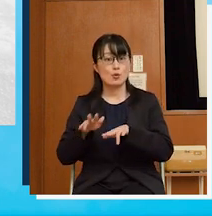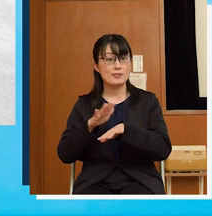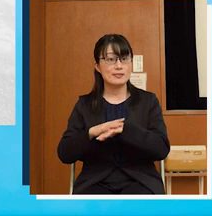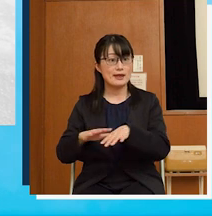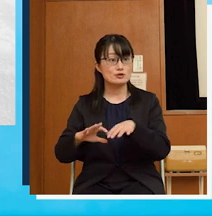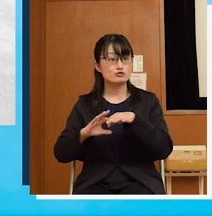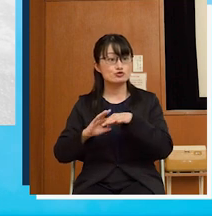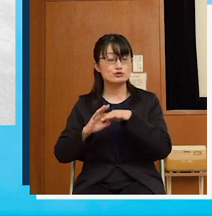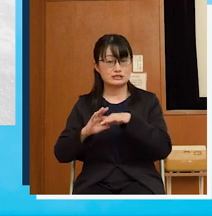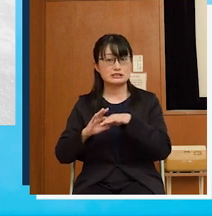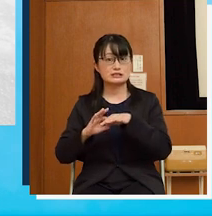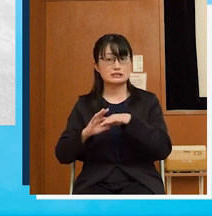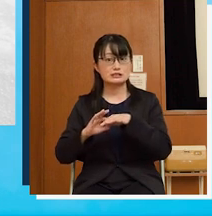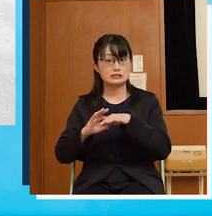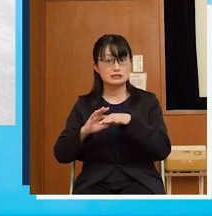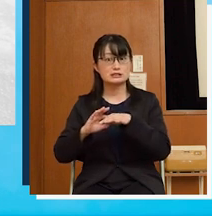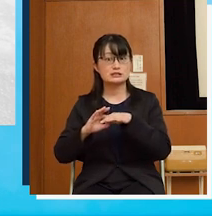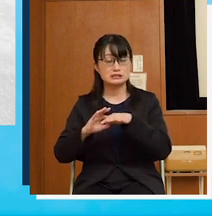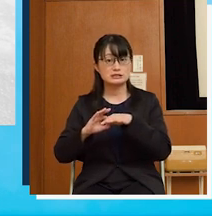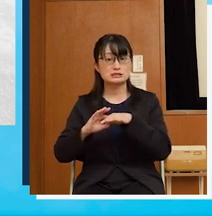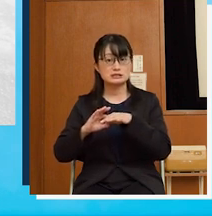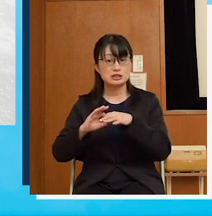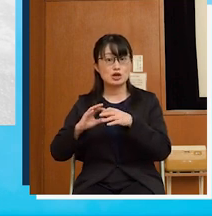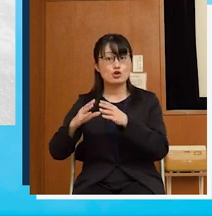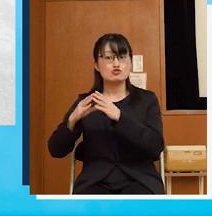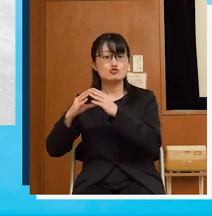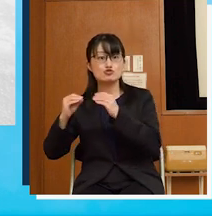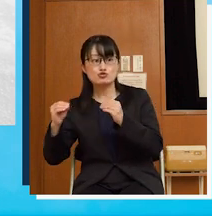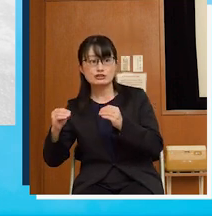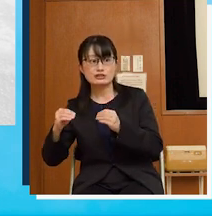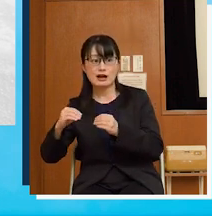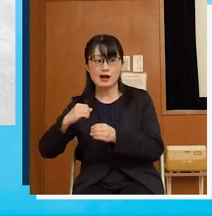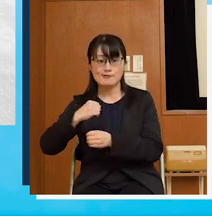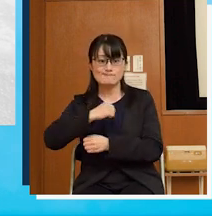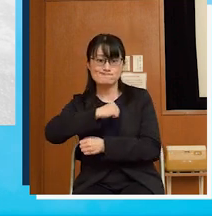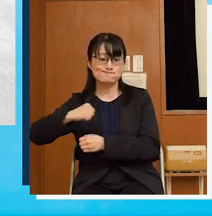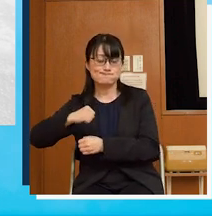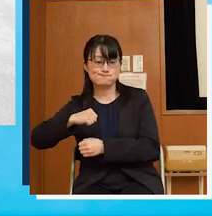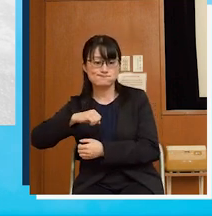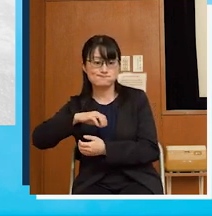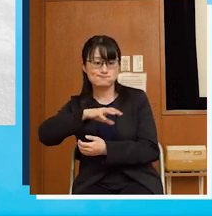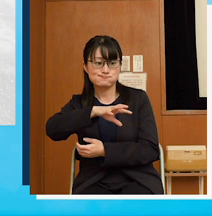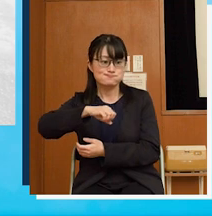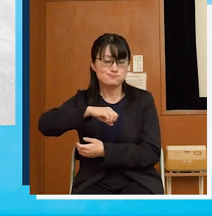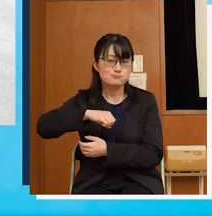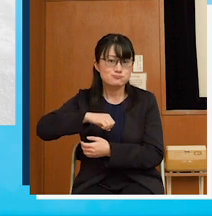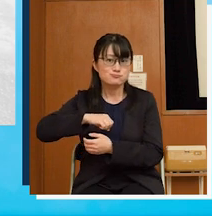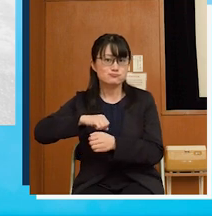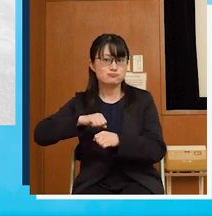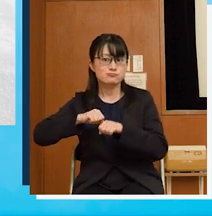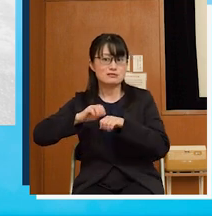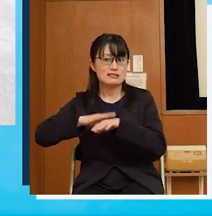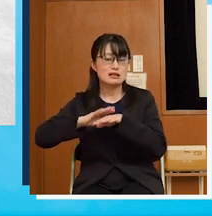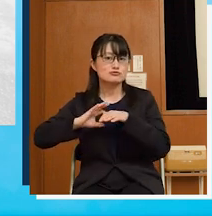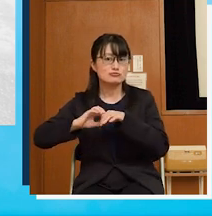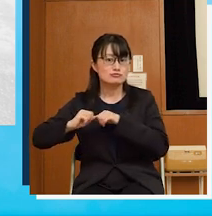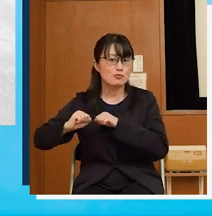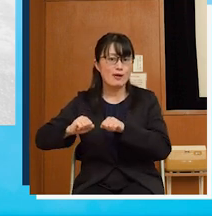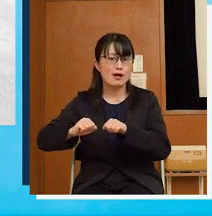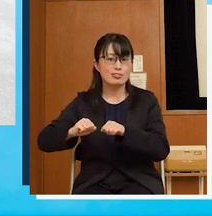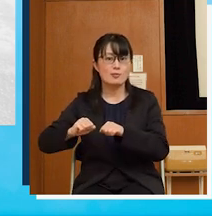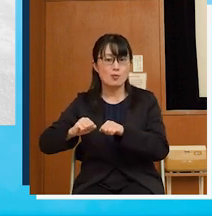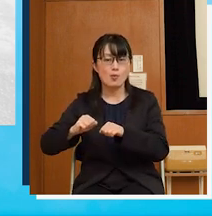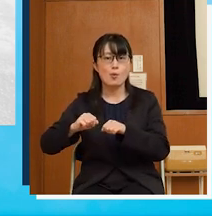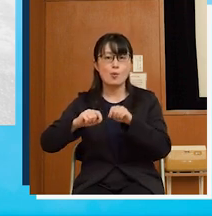が乱用しても司法はおかしさを指摘していないで今回の大進行訴訟の福岡